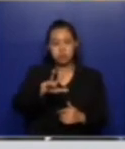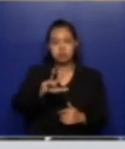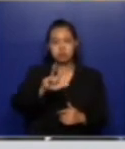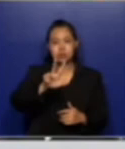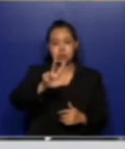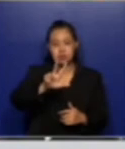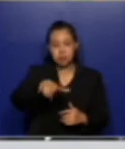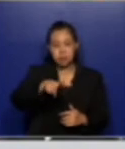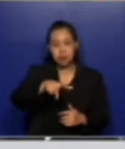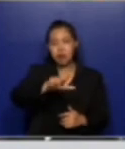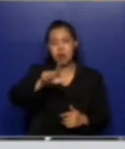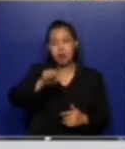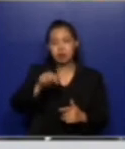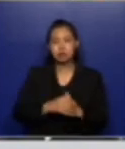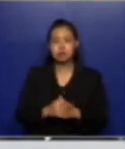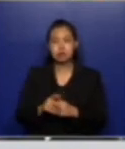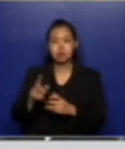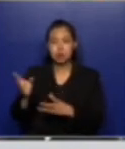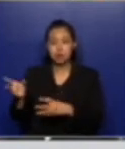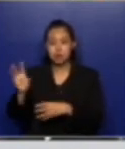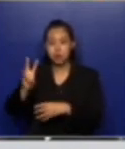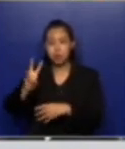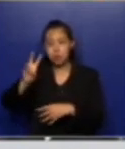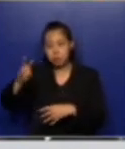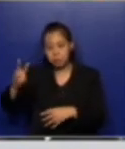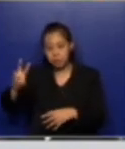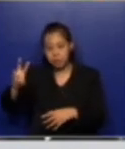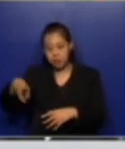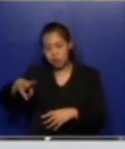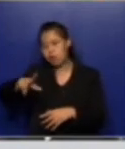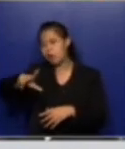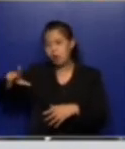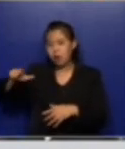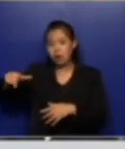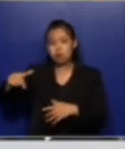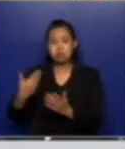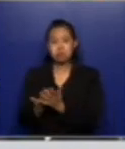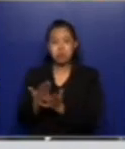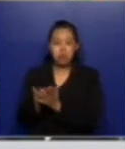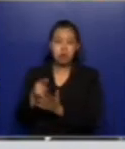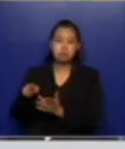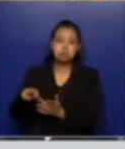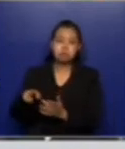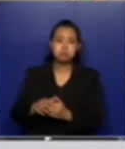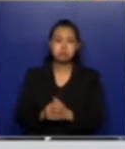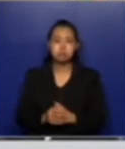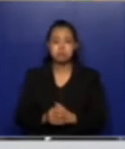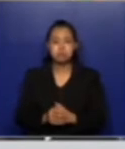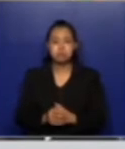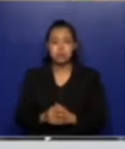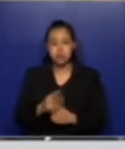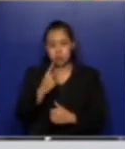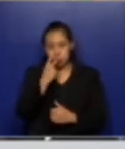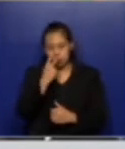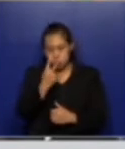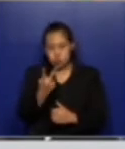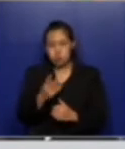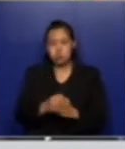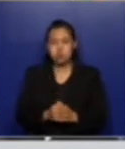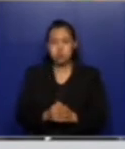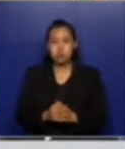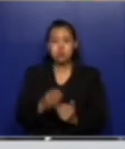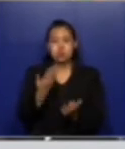ดขึ้นมาเท่าตัวครับ 6,000 ล้านเห็นไหมครับงบเหล่านี้ไปอยู่ที่งบกล